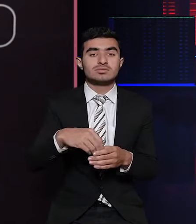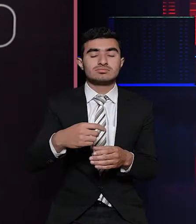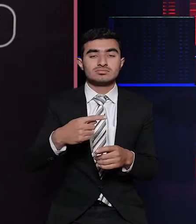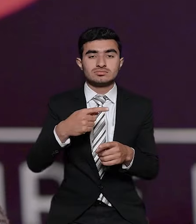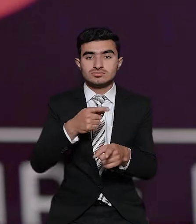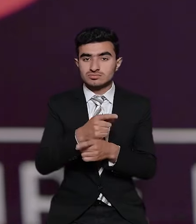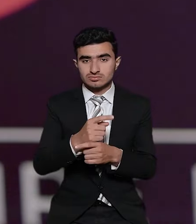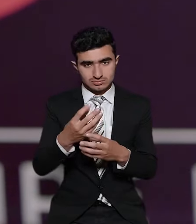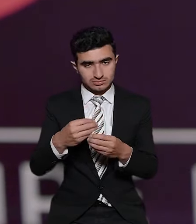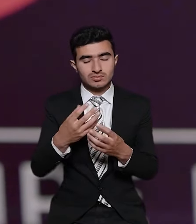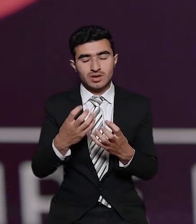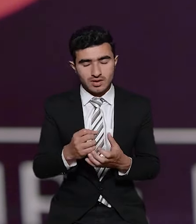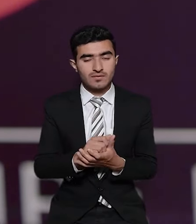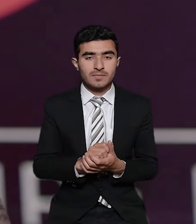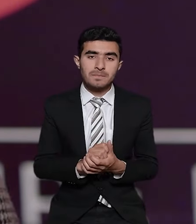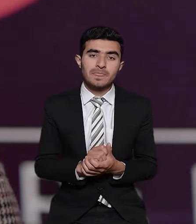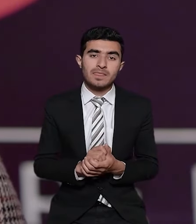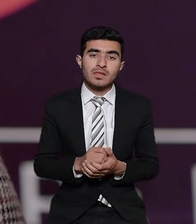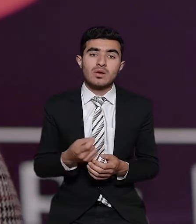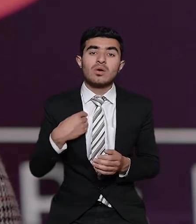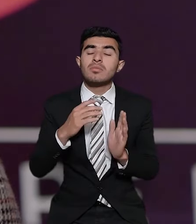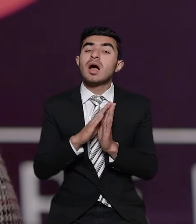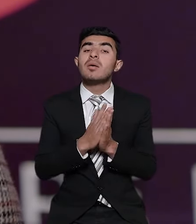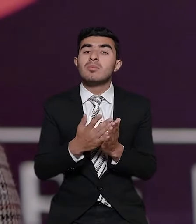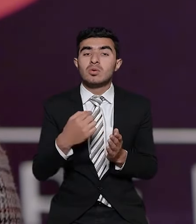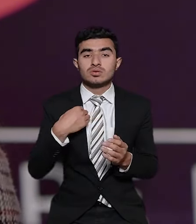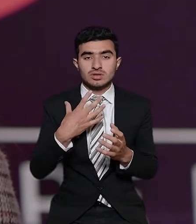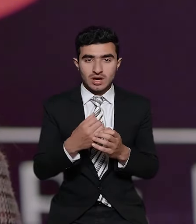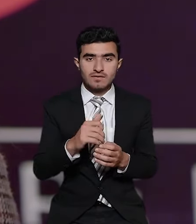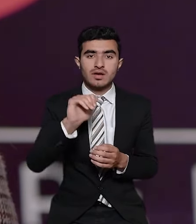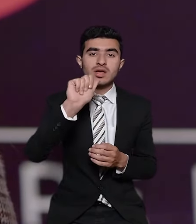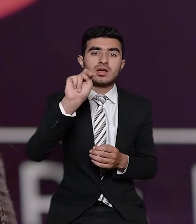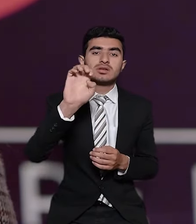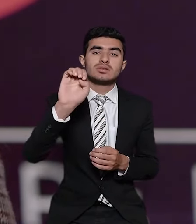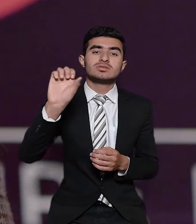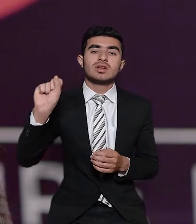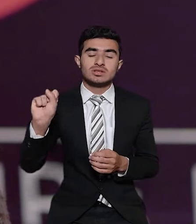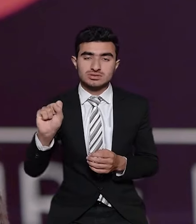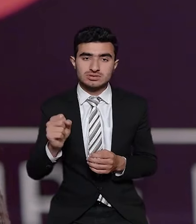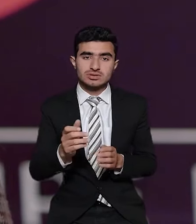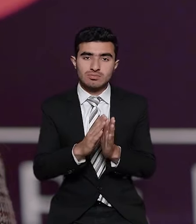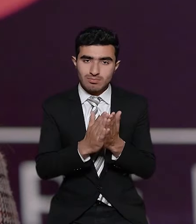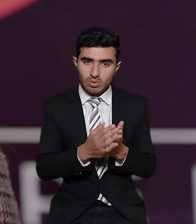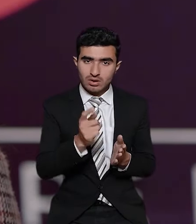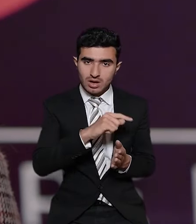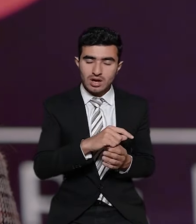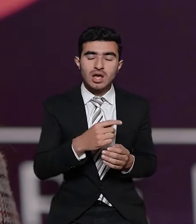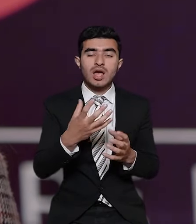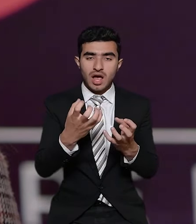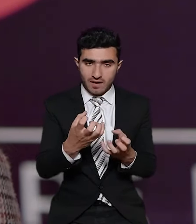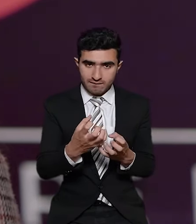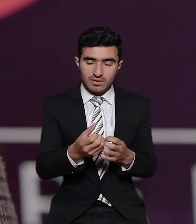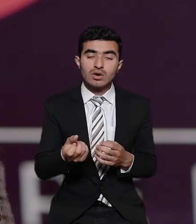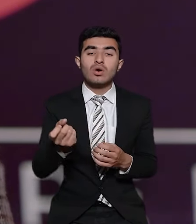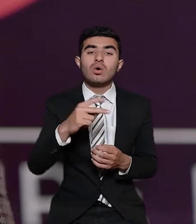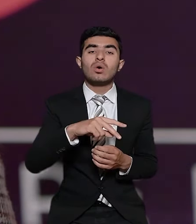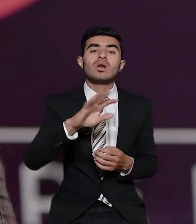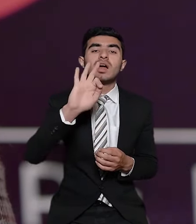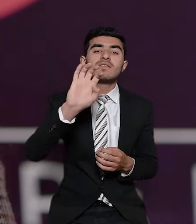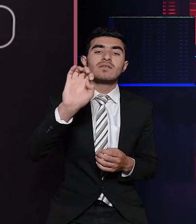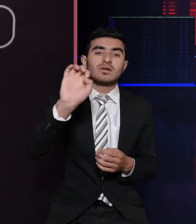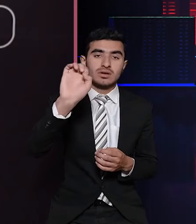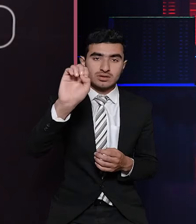ویل. میری کتاب جو ہے جی، اٹس اویلیبل ایٹ انیس بک کارنر، ایٹ فیروز